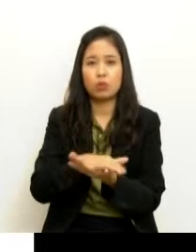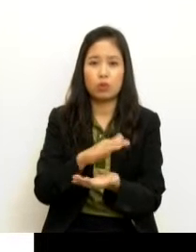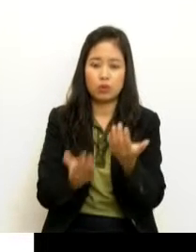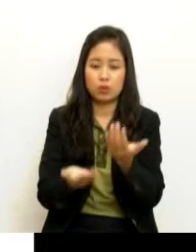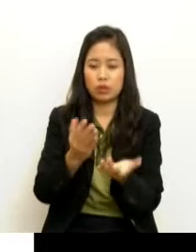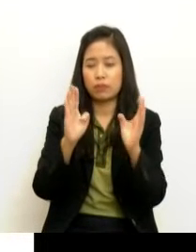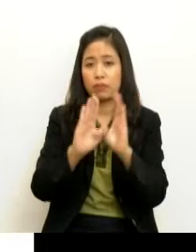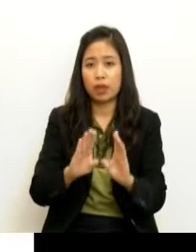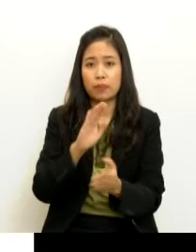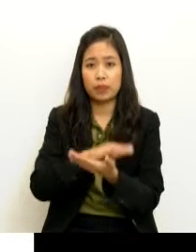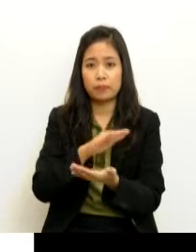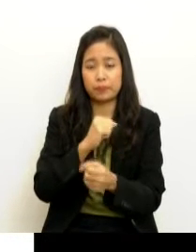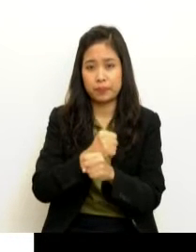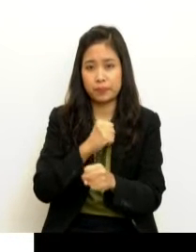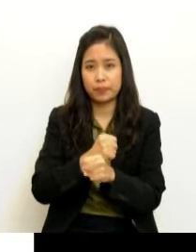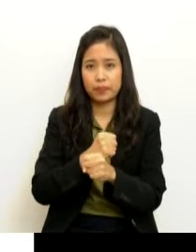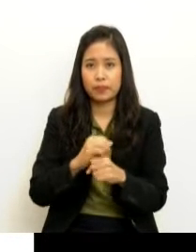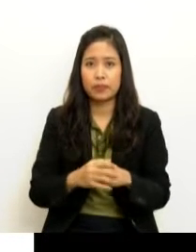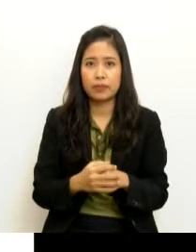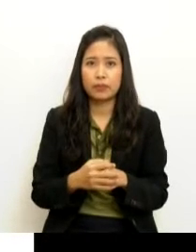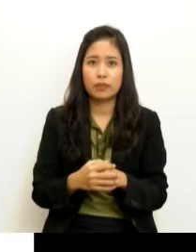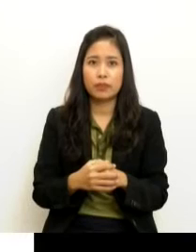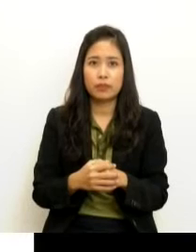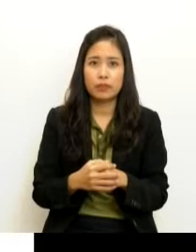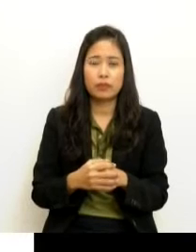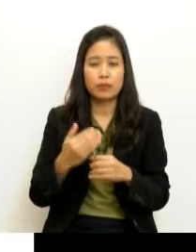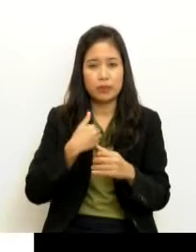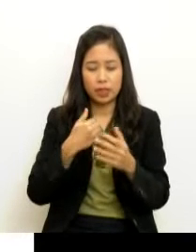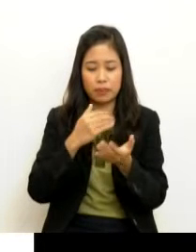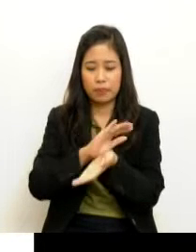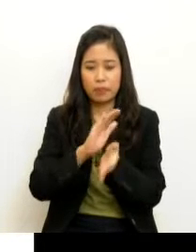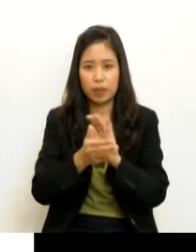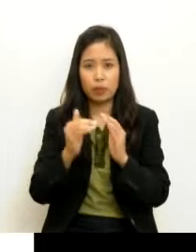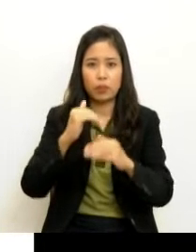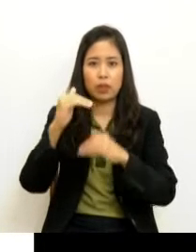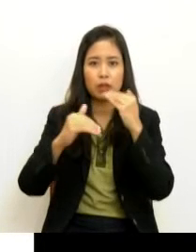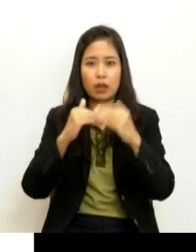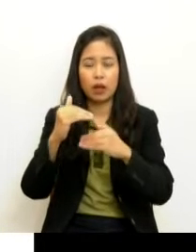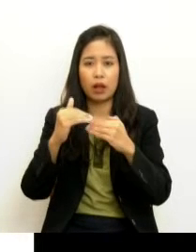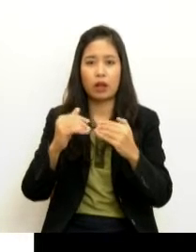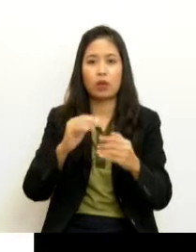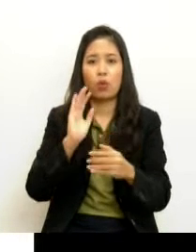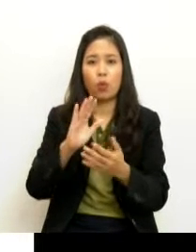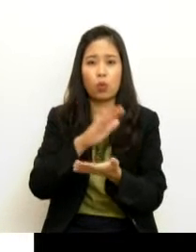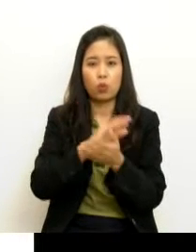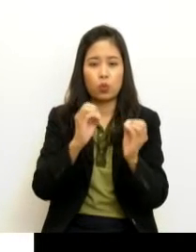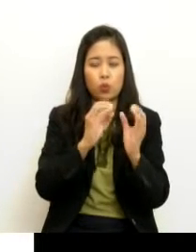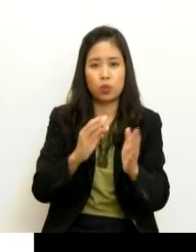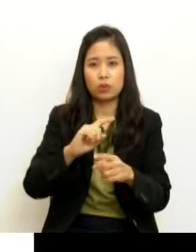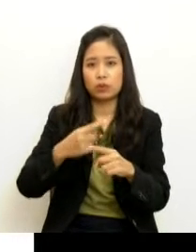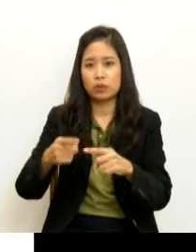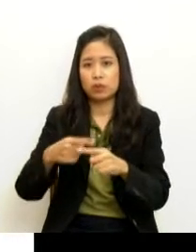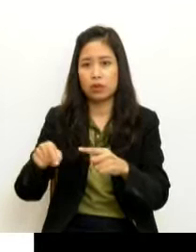ำในจุดที่1นะครับโดยเราจะปรับปรุงพัฒนาทั้งมิติกายภาพของครูของทุกเรื่องในต